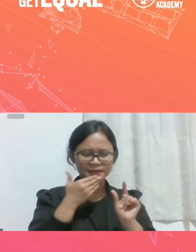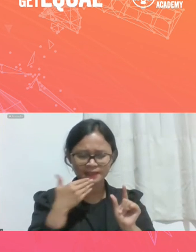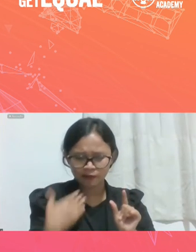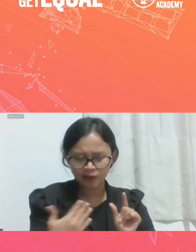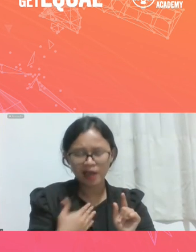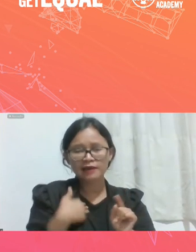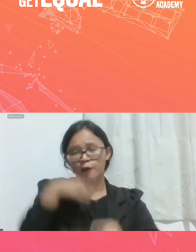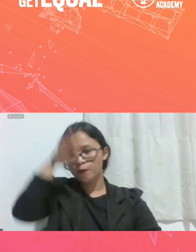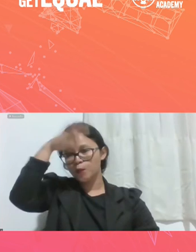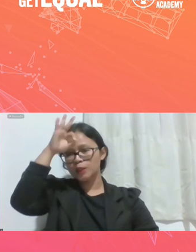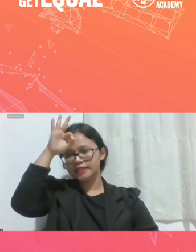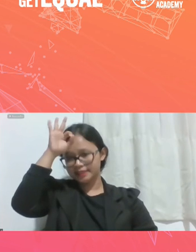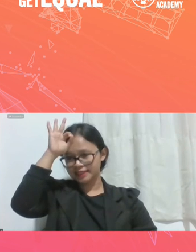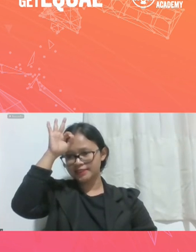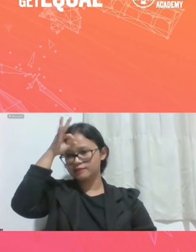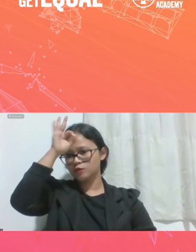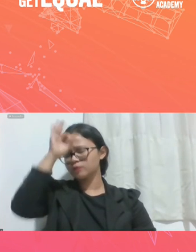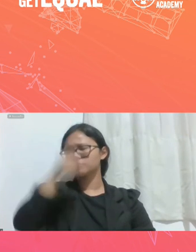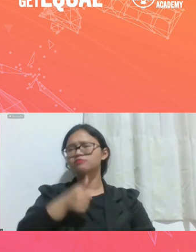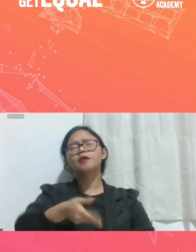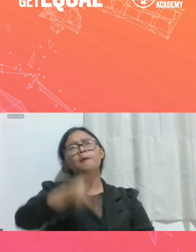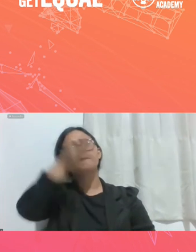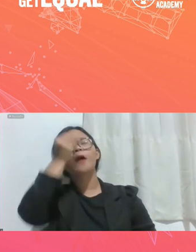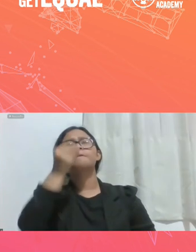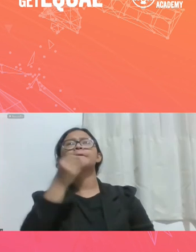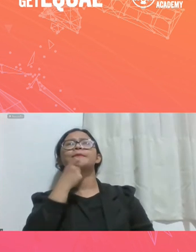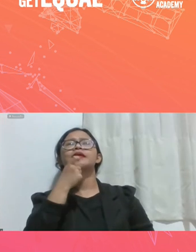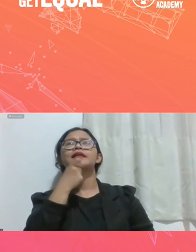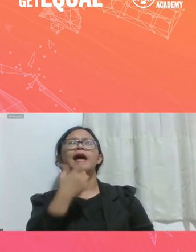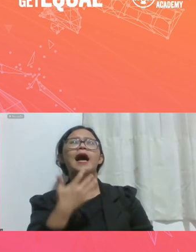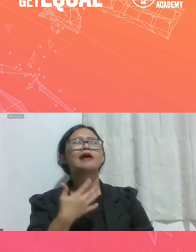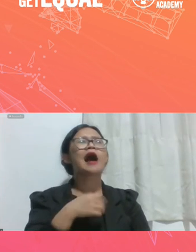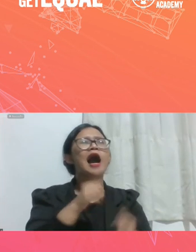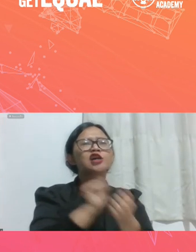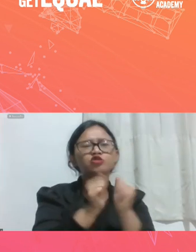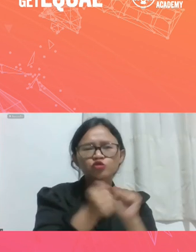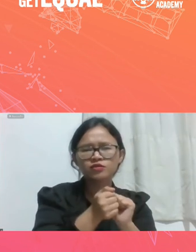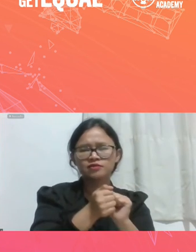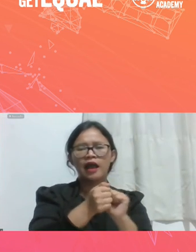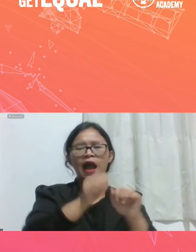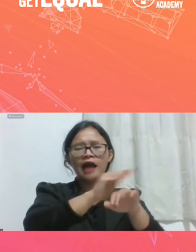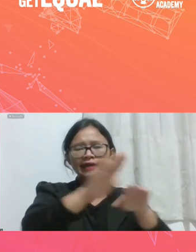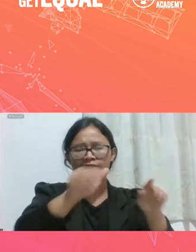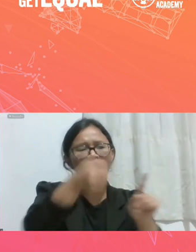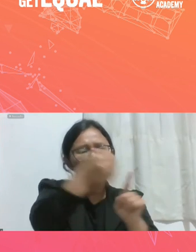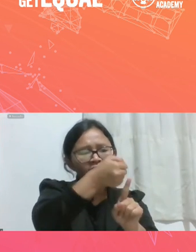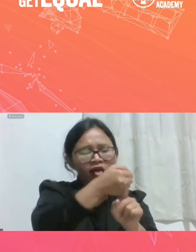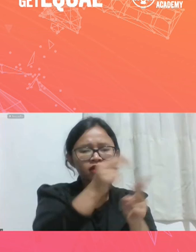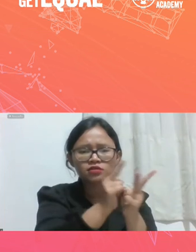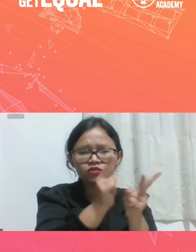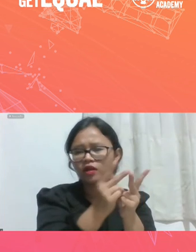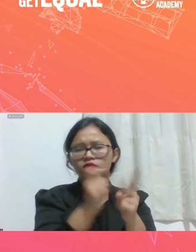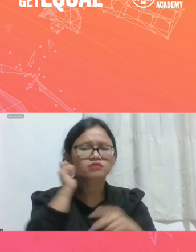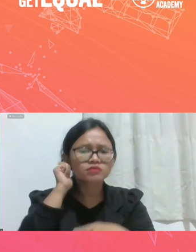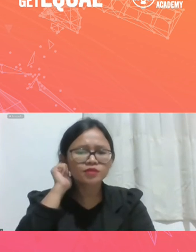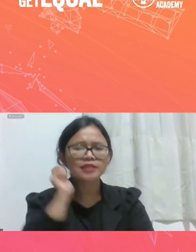petugas-petugas itu untuk bisa memahami terkait dengan kasus-kasus yang terjadi pada anak-anak maupun terhadap perempuan, sehingga dia